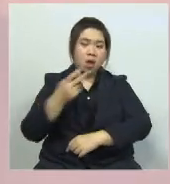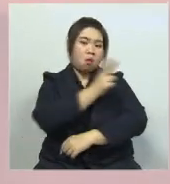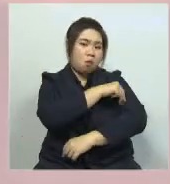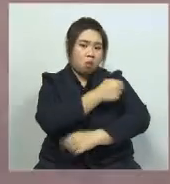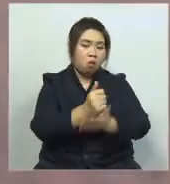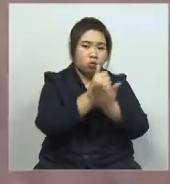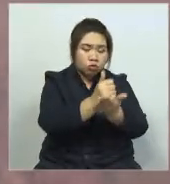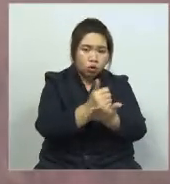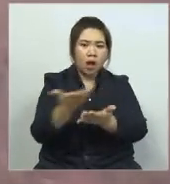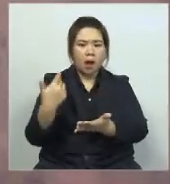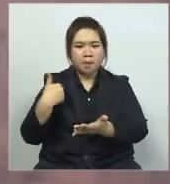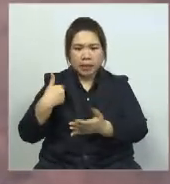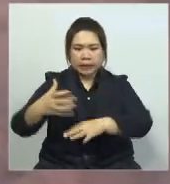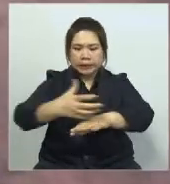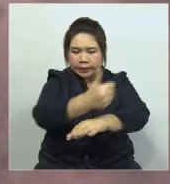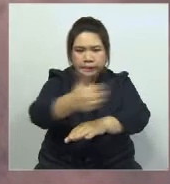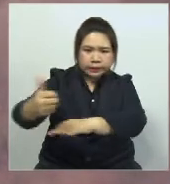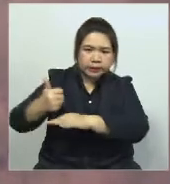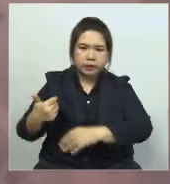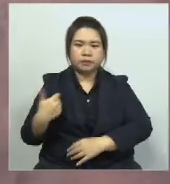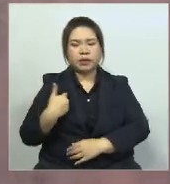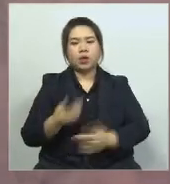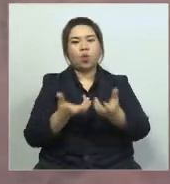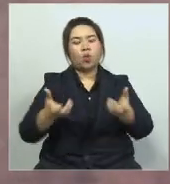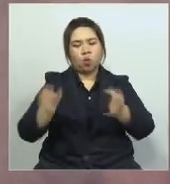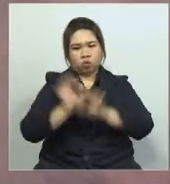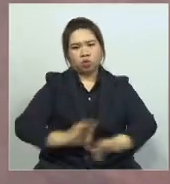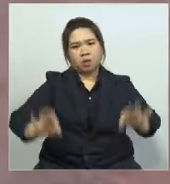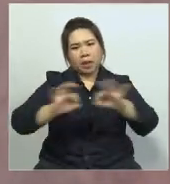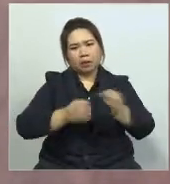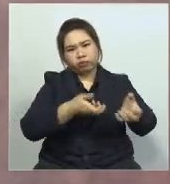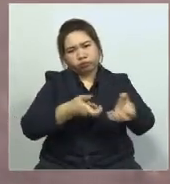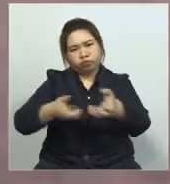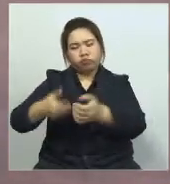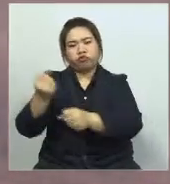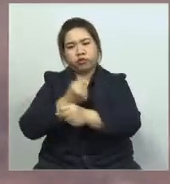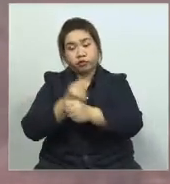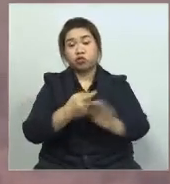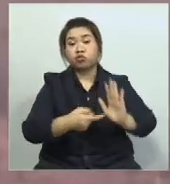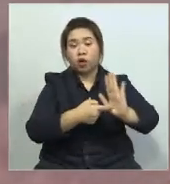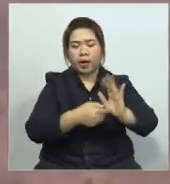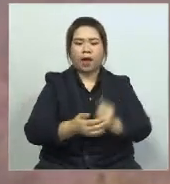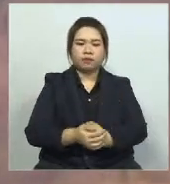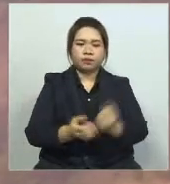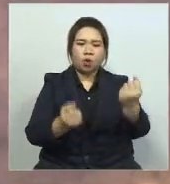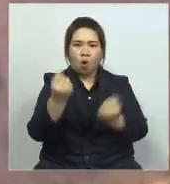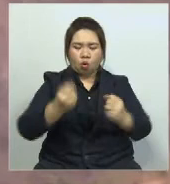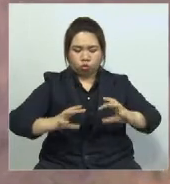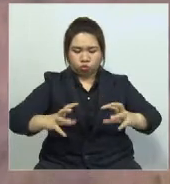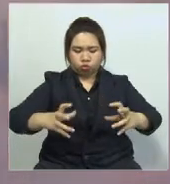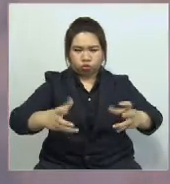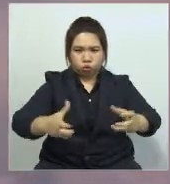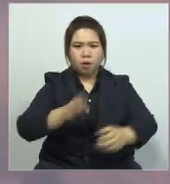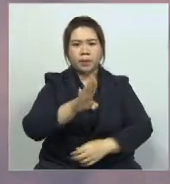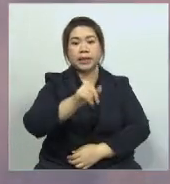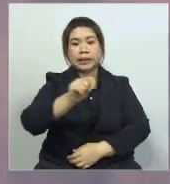างอากาศและการเข้ายึดที่หมายซึ่งใช้ยุทโธปกรณ์สำคัญที่เข้าร่วมการฝึกอย่างเช่นรถยานเกราะล้อยา